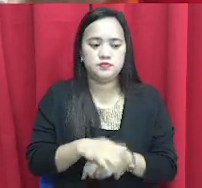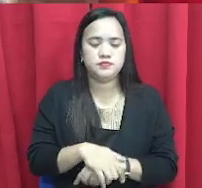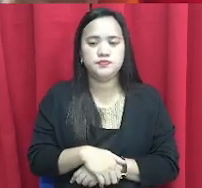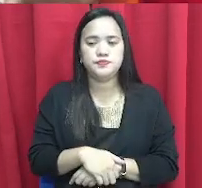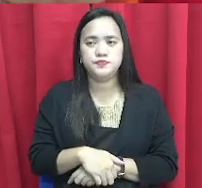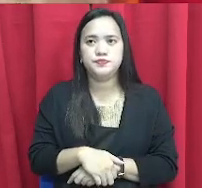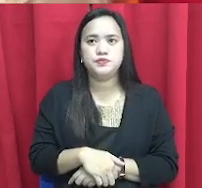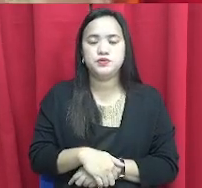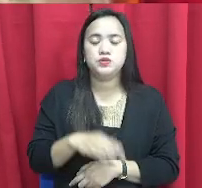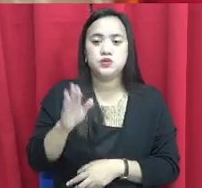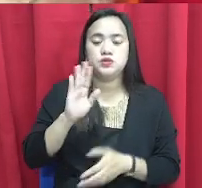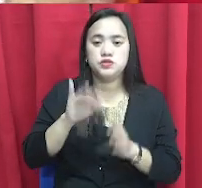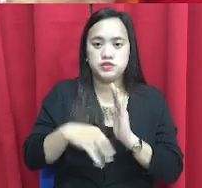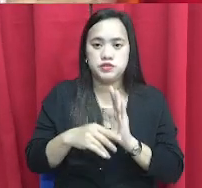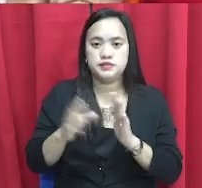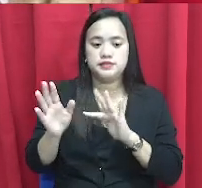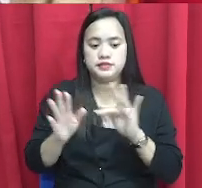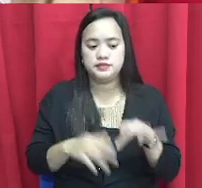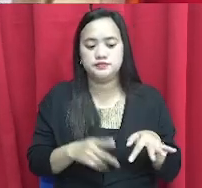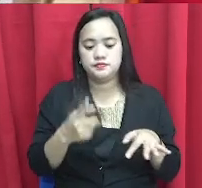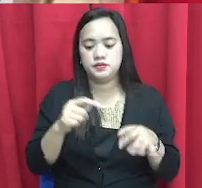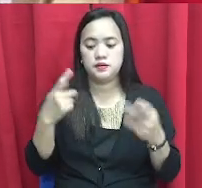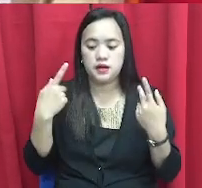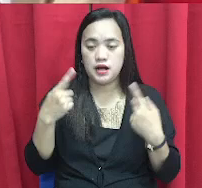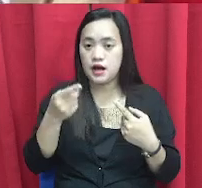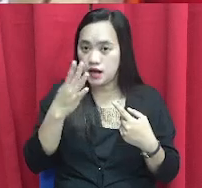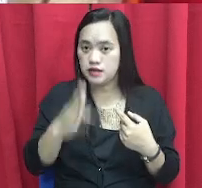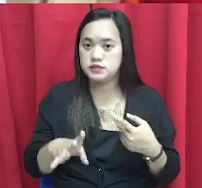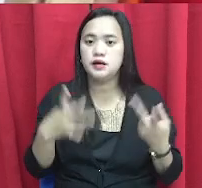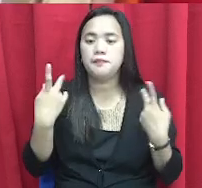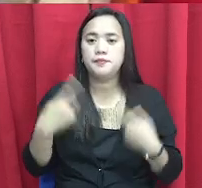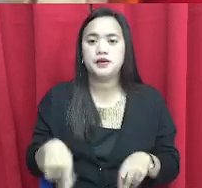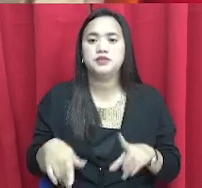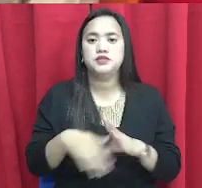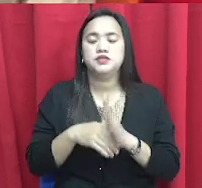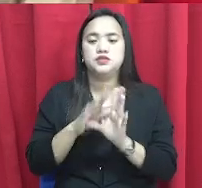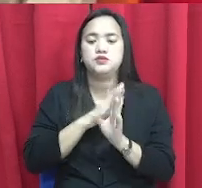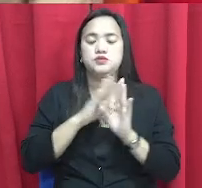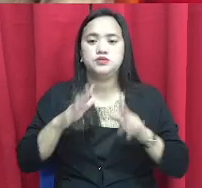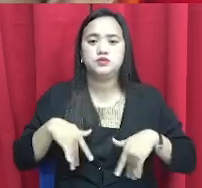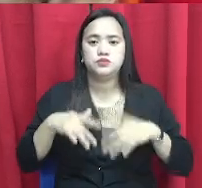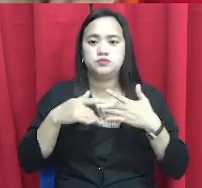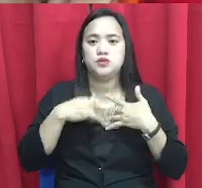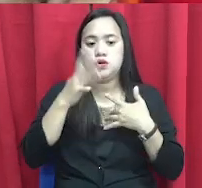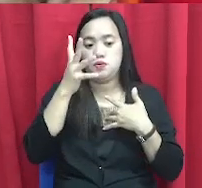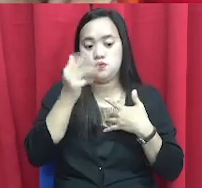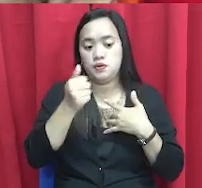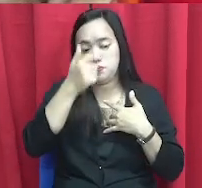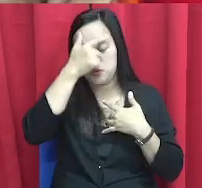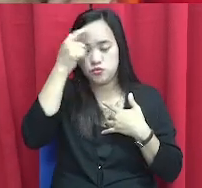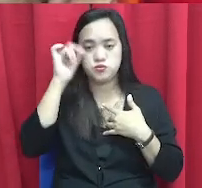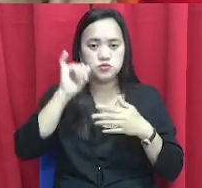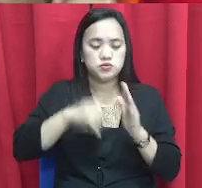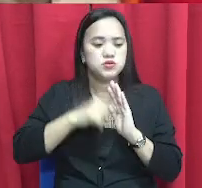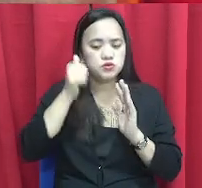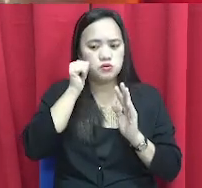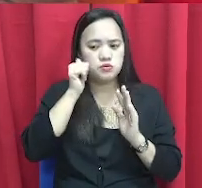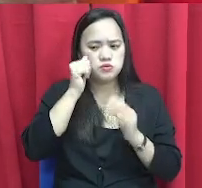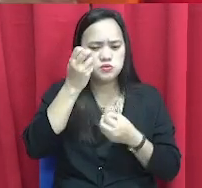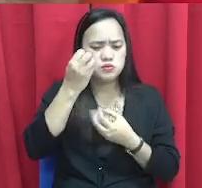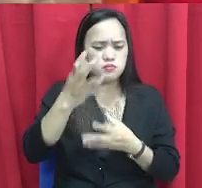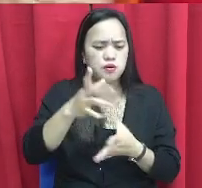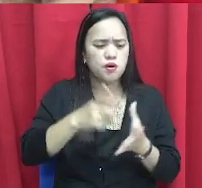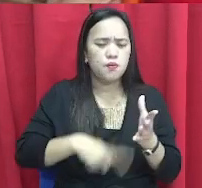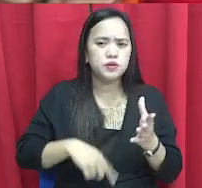natin ang presensya ng Diyos sa ating pamilya kasi bakit sarili na natin yung yung sinusunod natin eh pero hindi po